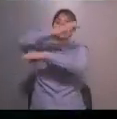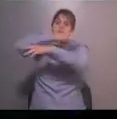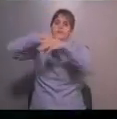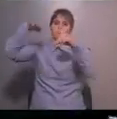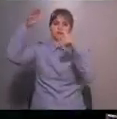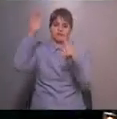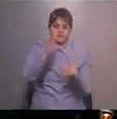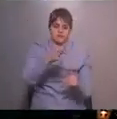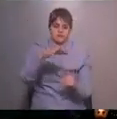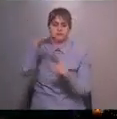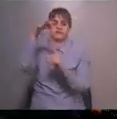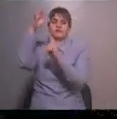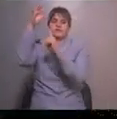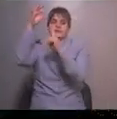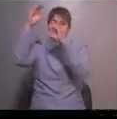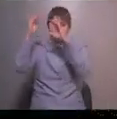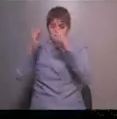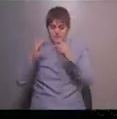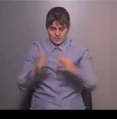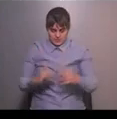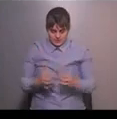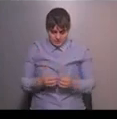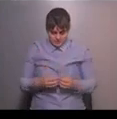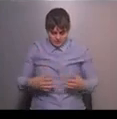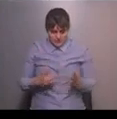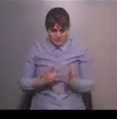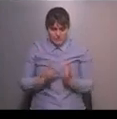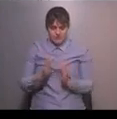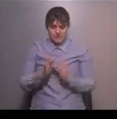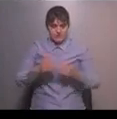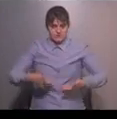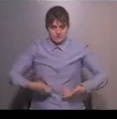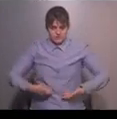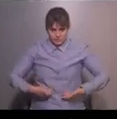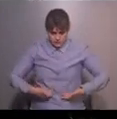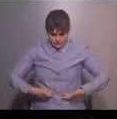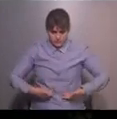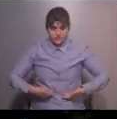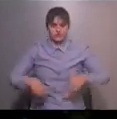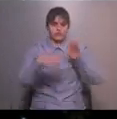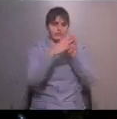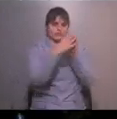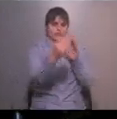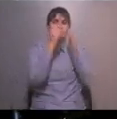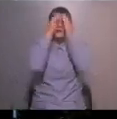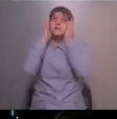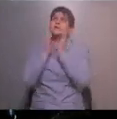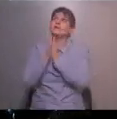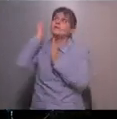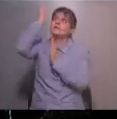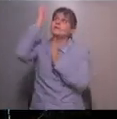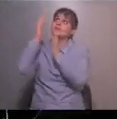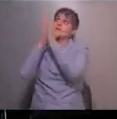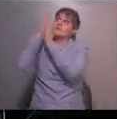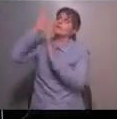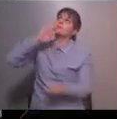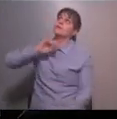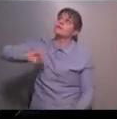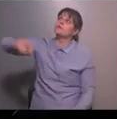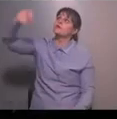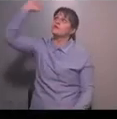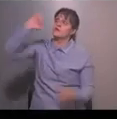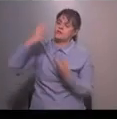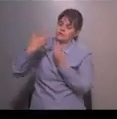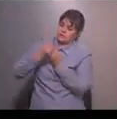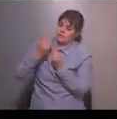błogosławionaś Ty między niewiastami i błogosławiony owoc żywota Twojego, Jezus. Santa Maria, Mãe de